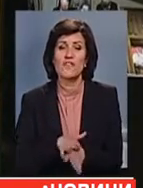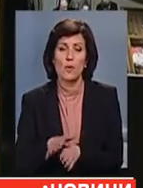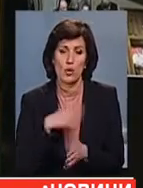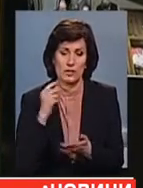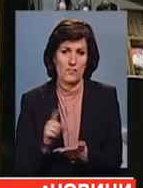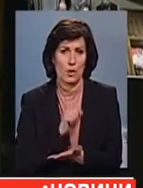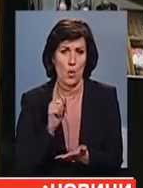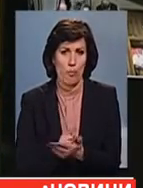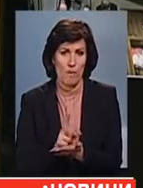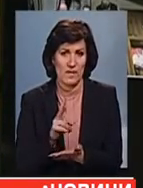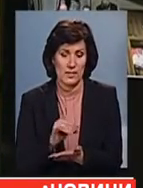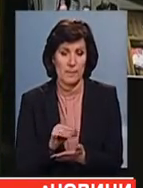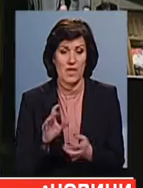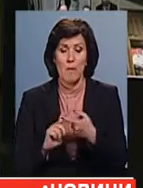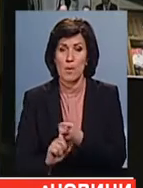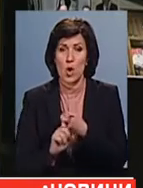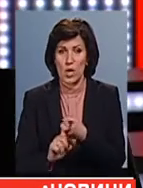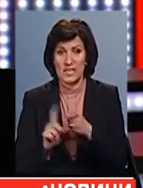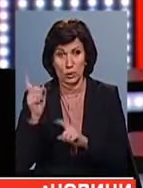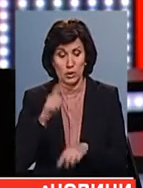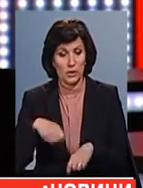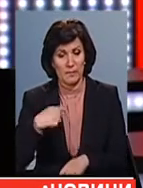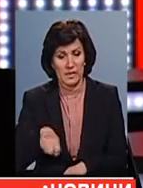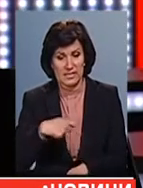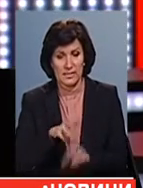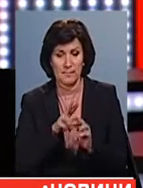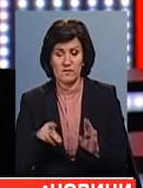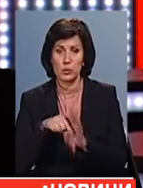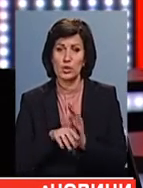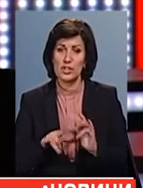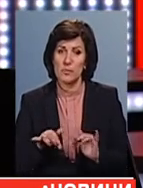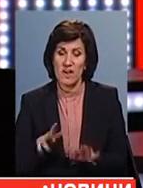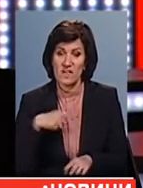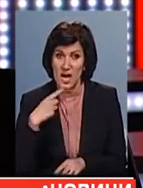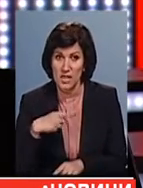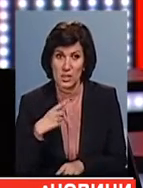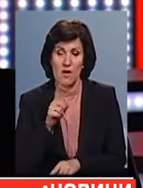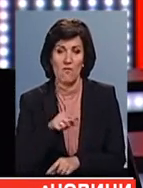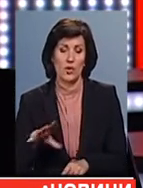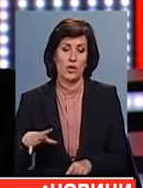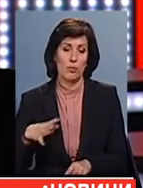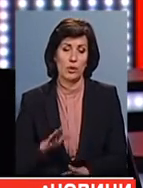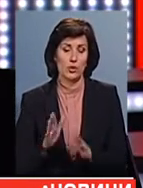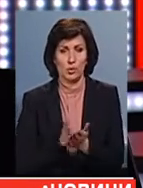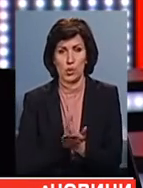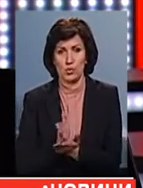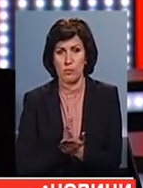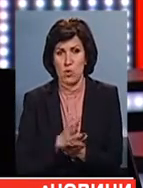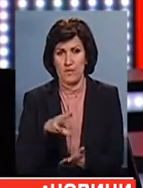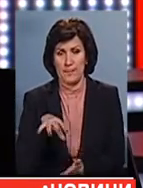свої обов'язки. Про контакти з тодішнім президентом і міністром внутрішніх справ каже, вони були суто службовими.